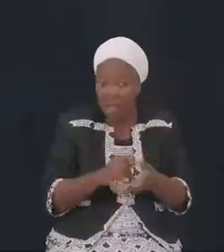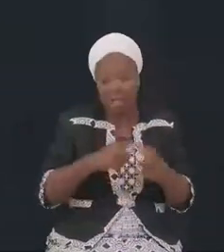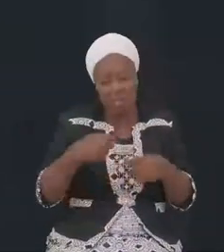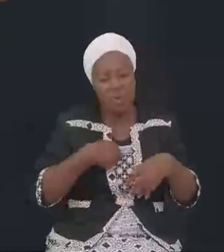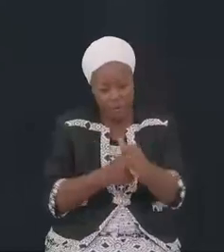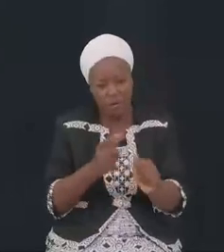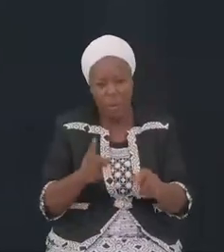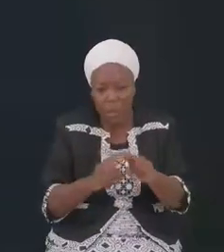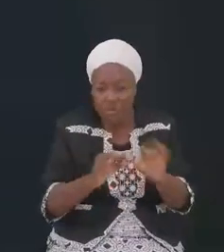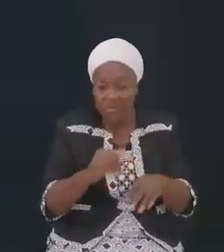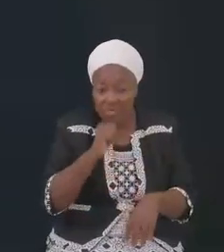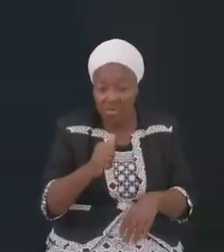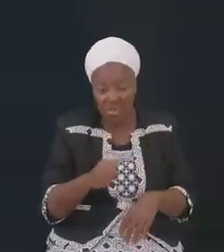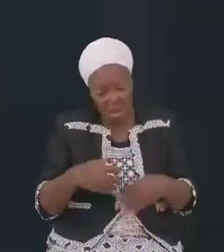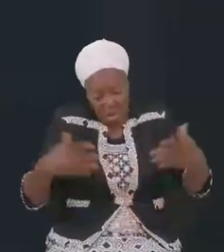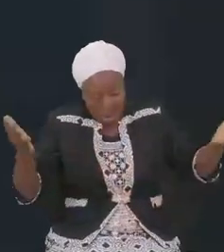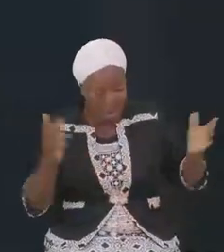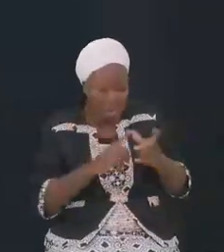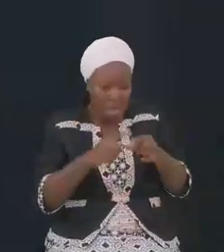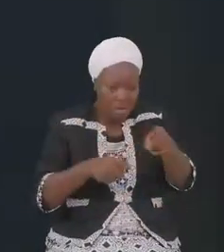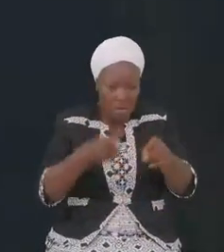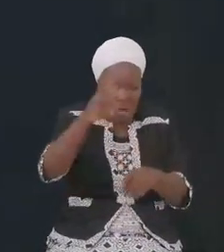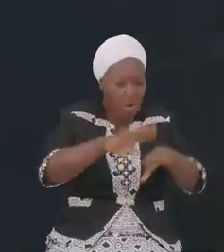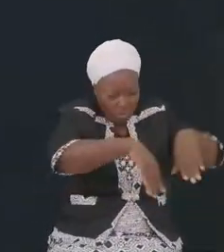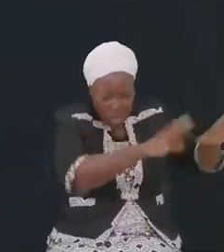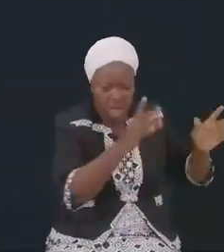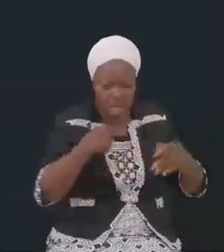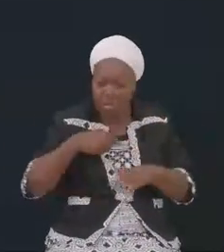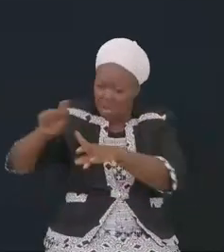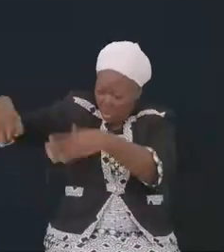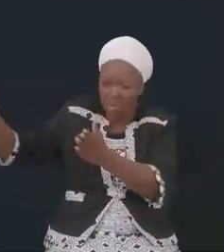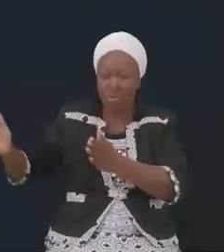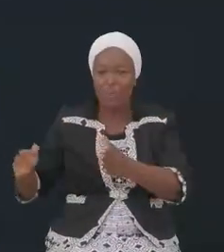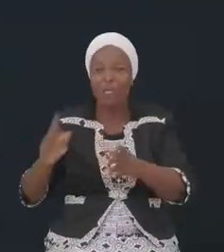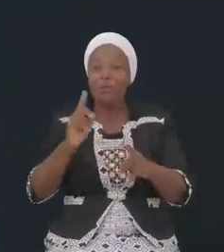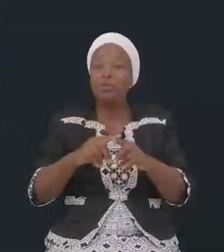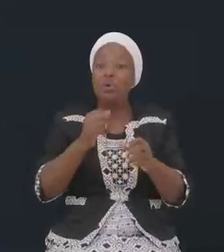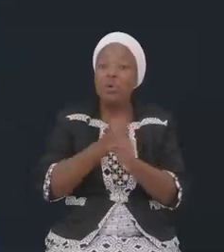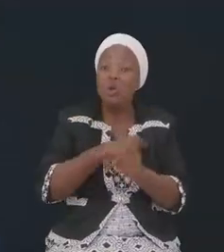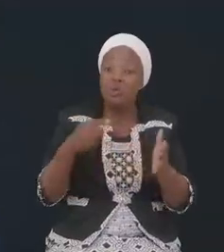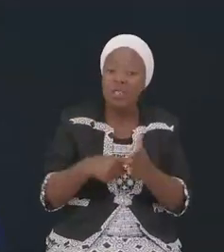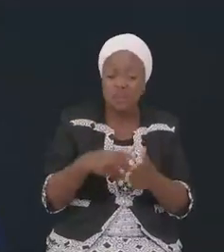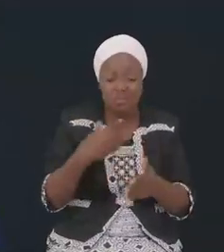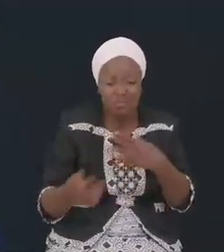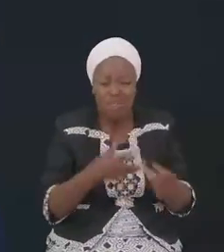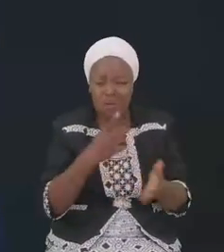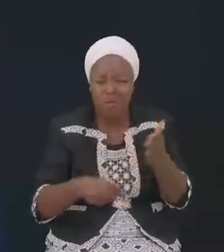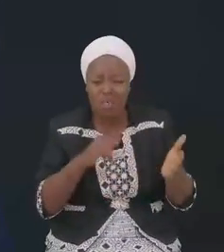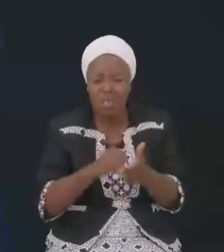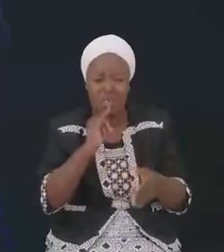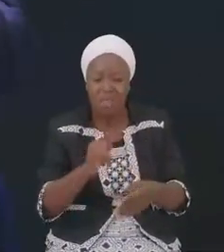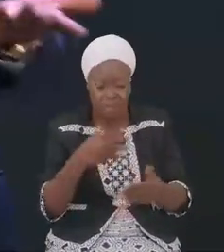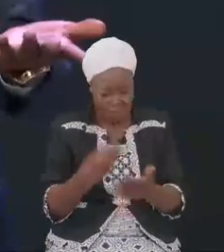me permets pas de faire ce que je veux, d'aimer ceci, quelle que soit la chose, l'argent, appelez-le le boulot,